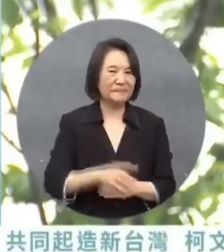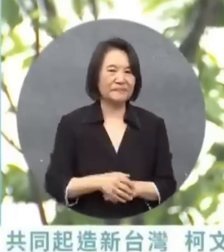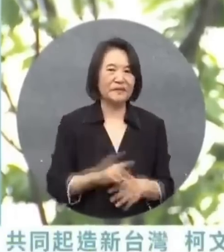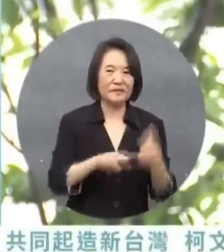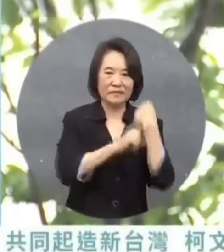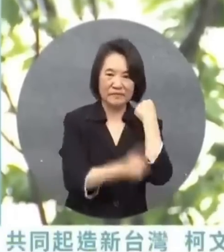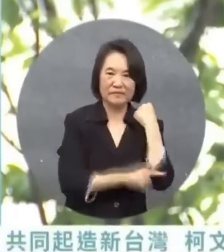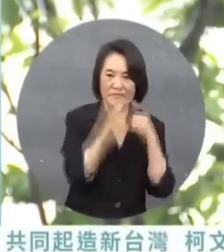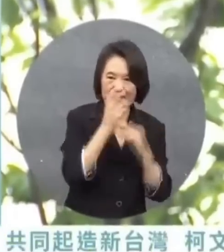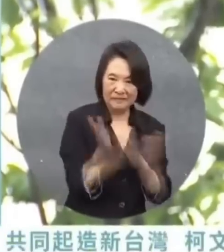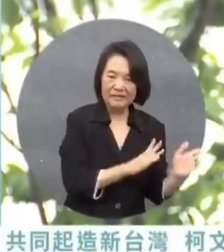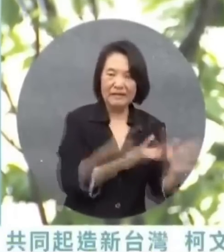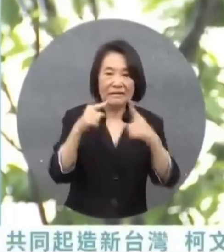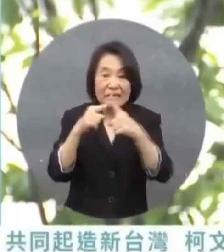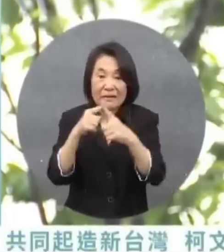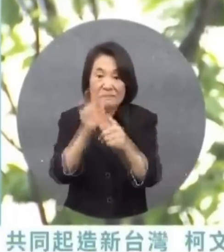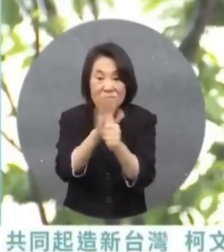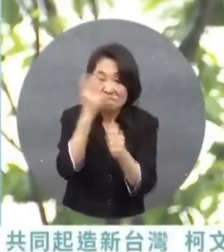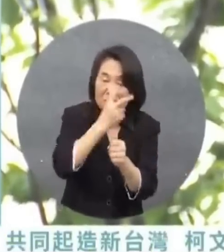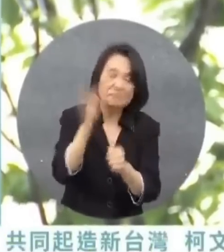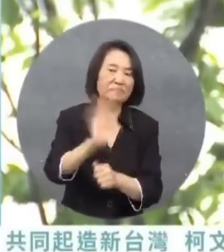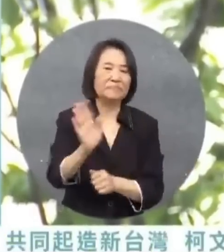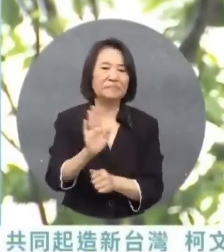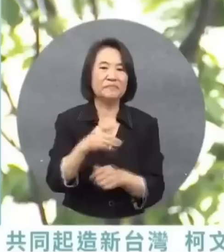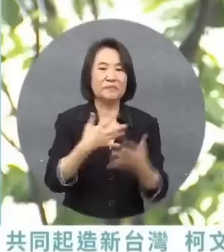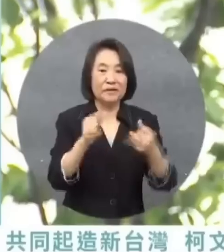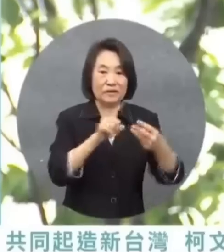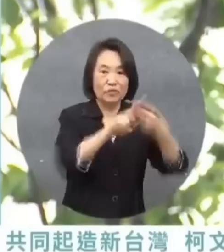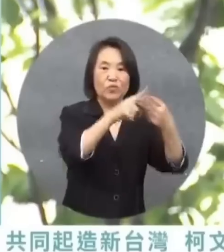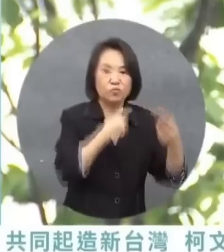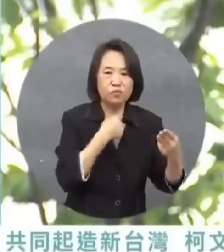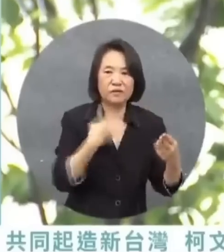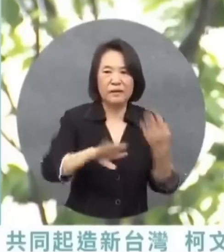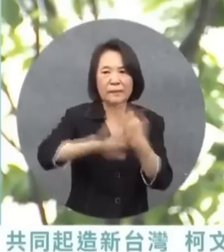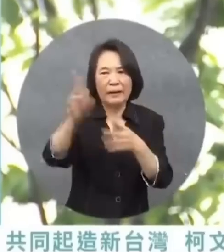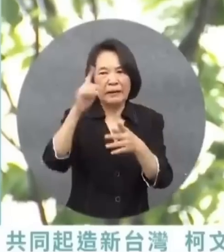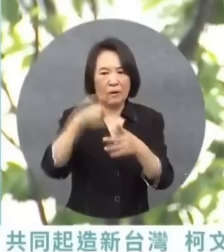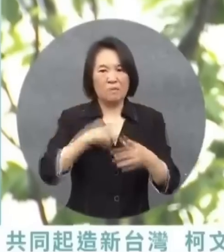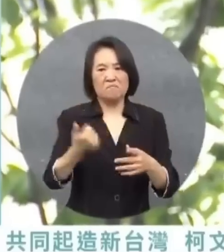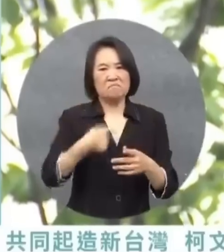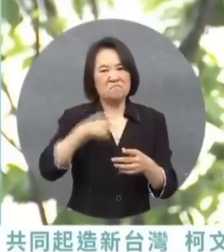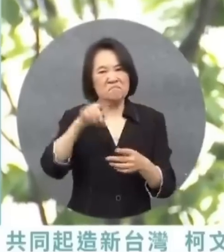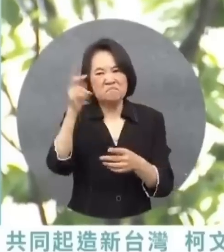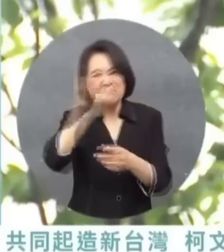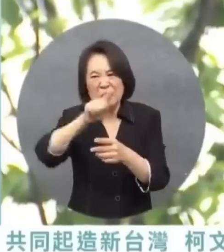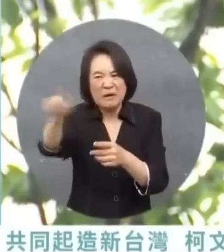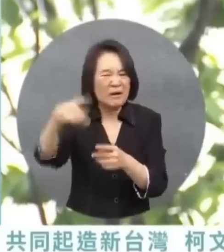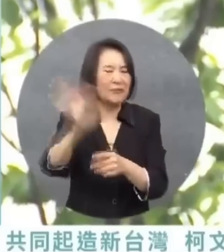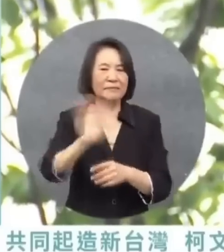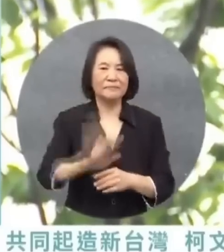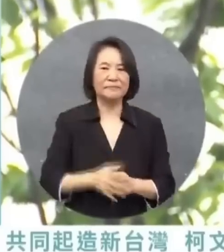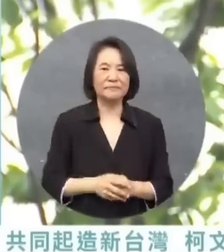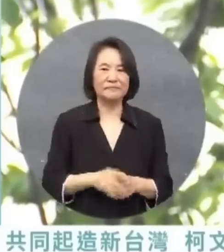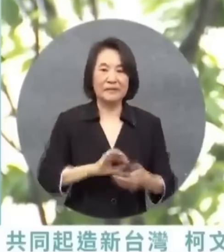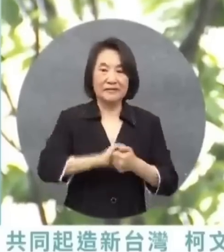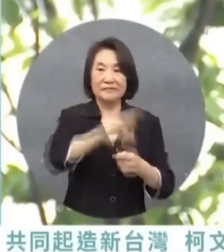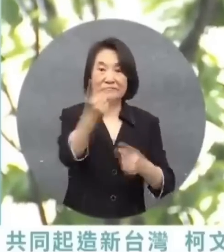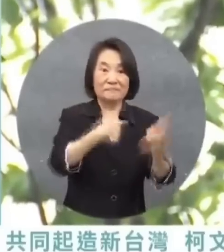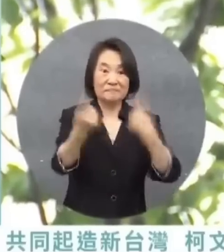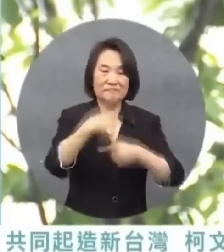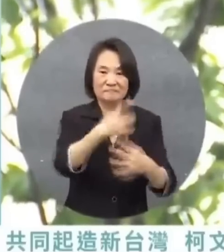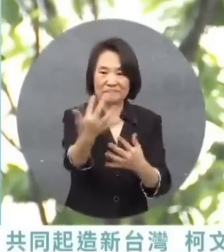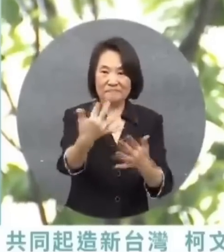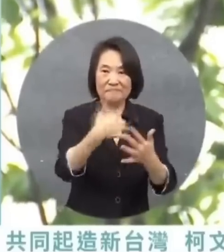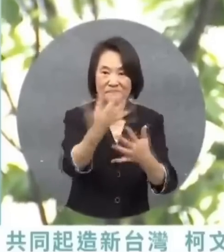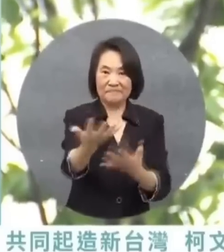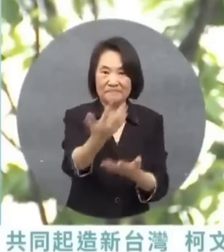治，不要人治；我们要民主，不要民粹。各位伙伴，加入我们义无反